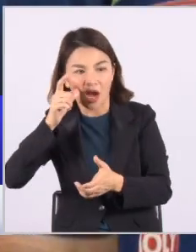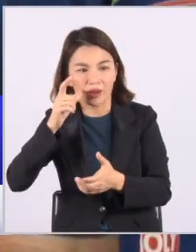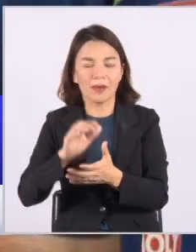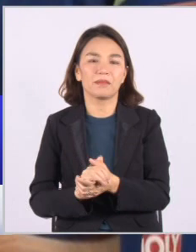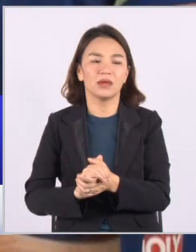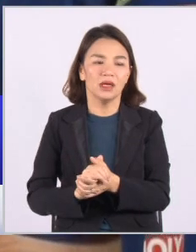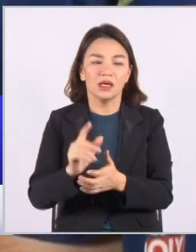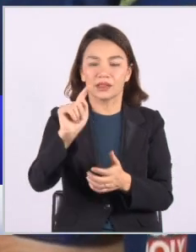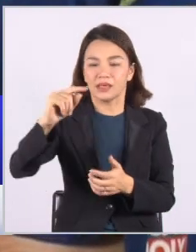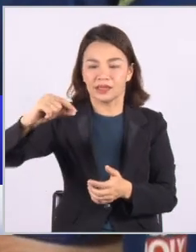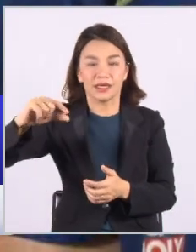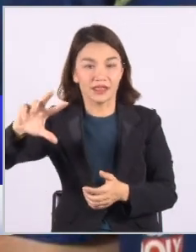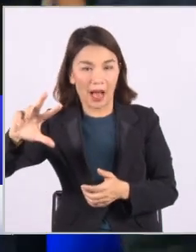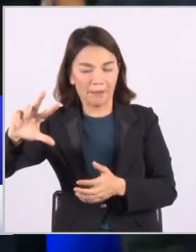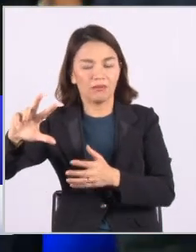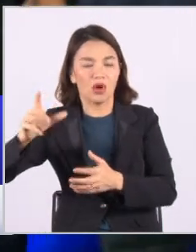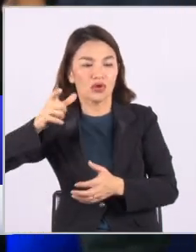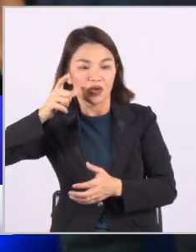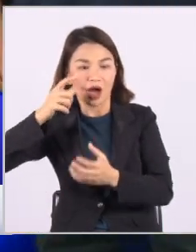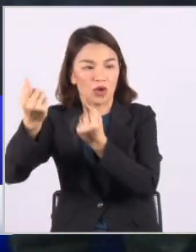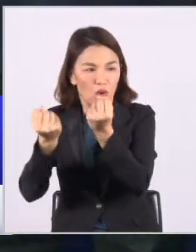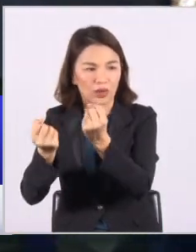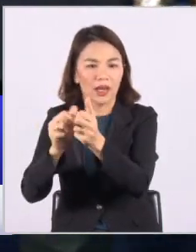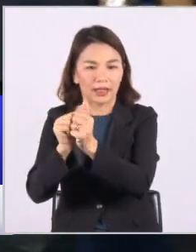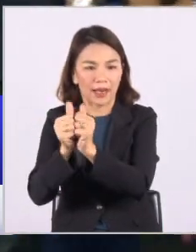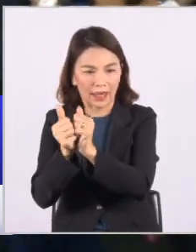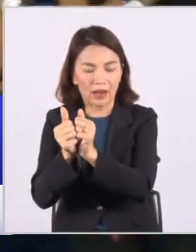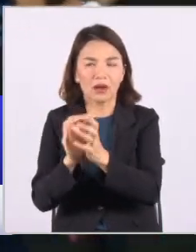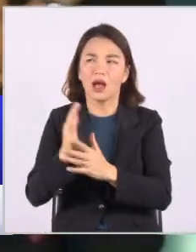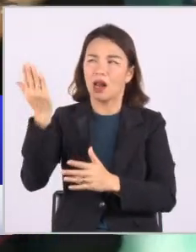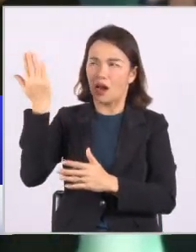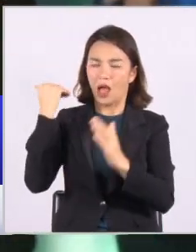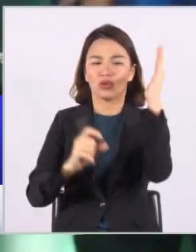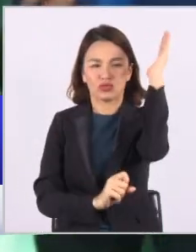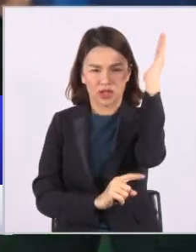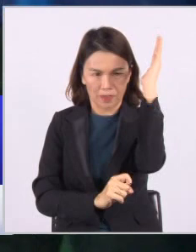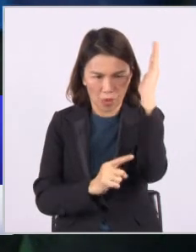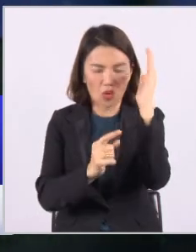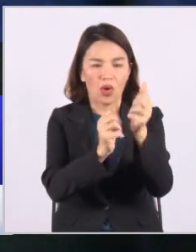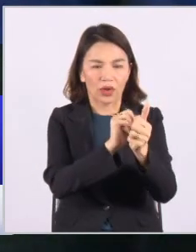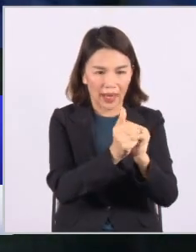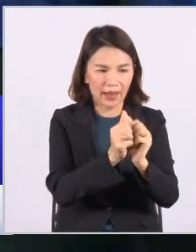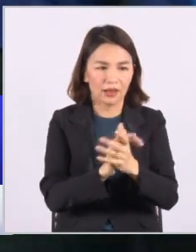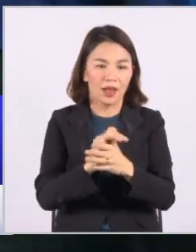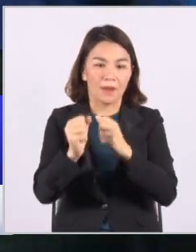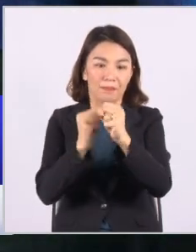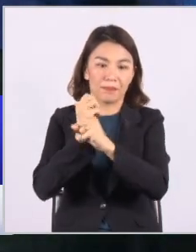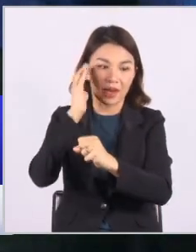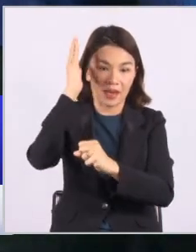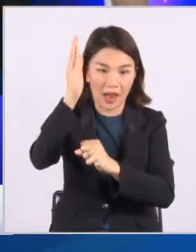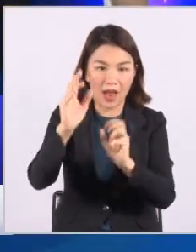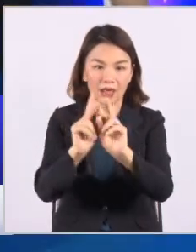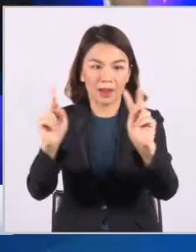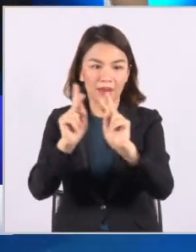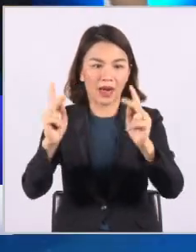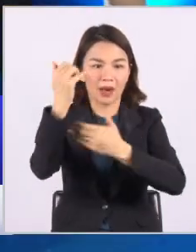ก็ได้มีการเข้าร่วมเป็นซัพพอร์ตการแข่งขันฟอร์มูล่า1ที่สิงคโปร์แล้วก็ในปีหน้าเนี่ยคณะกรรมการจากต่างประเทศจะมาร่วมตัดสินท